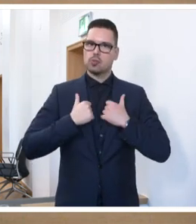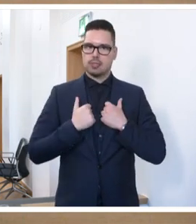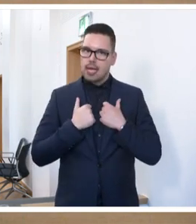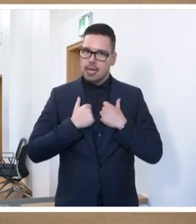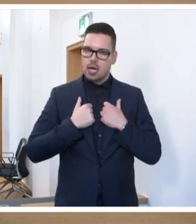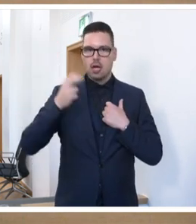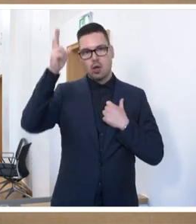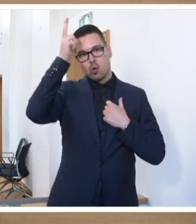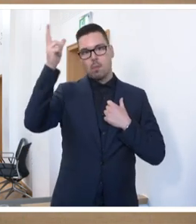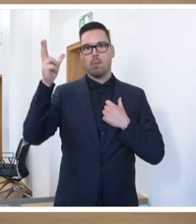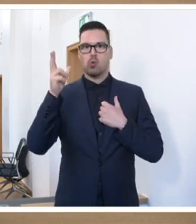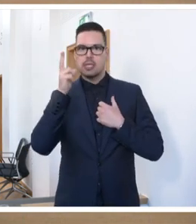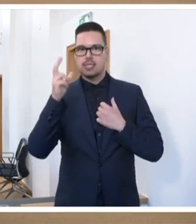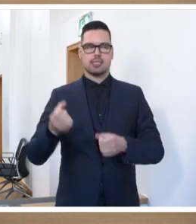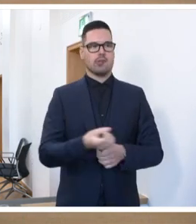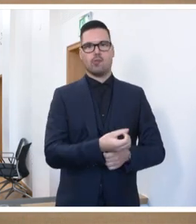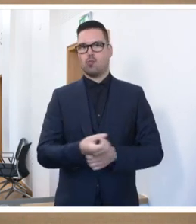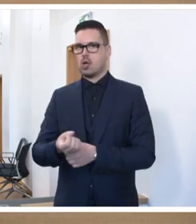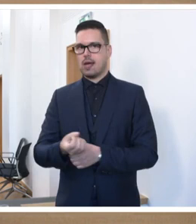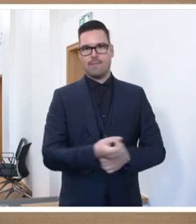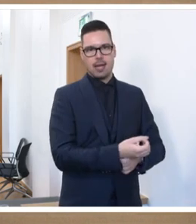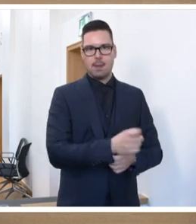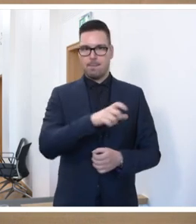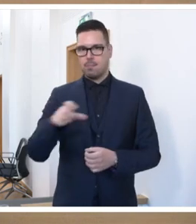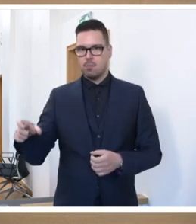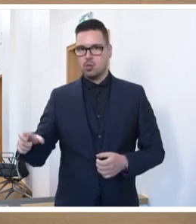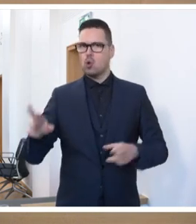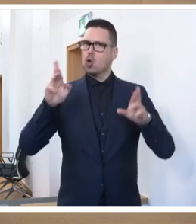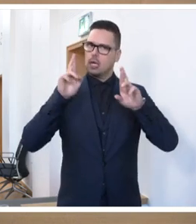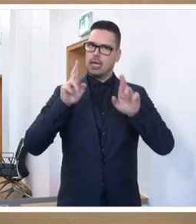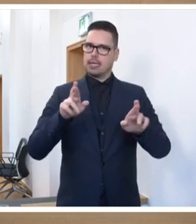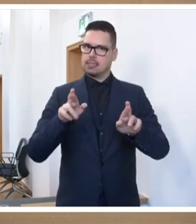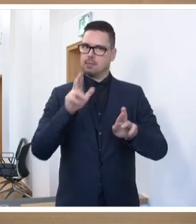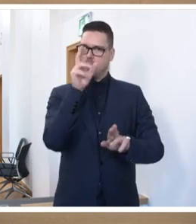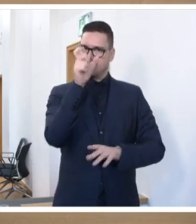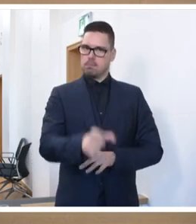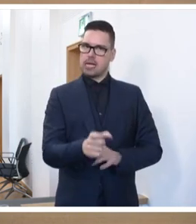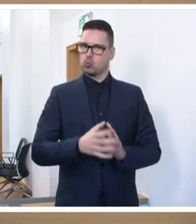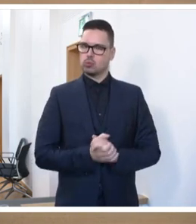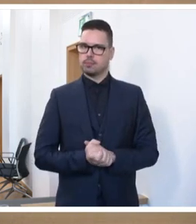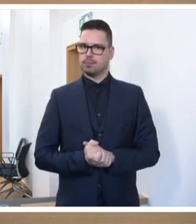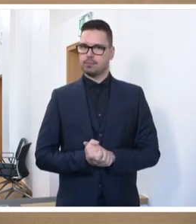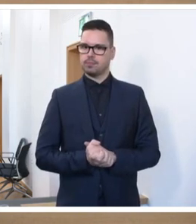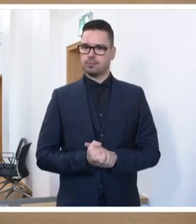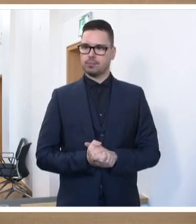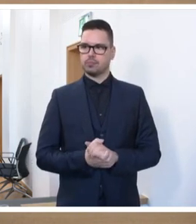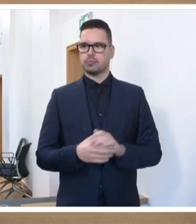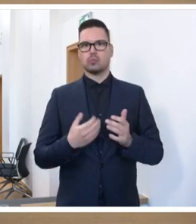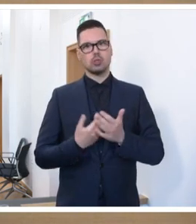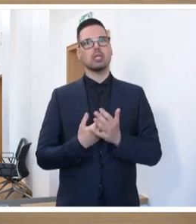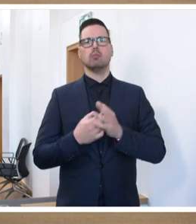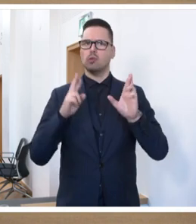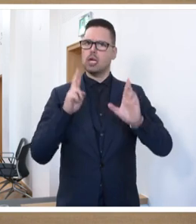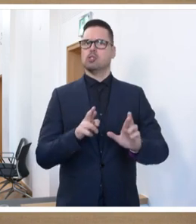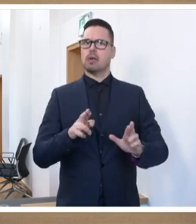Polizistinnen und Polizisten, dass Feuerwehrleute und Einsatzkräfte Respektpersonen sind und deshalb uneingeschränkten Respekt